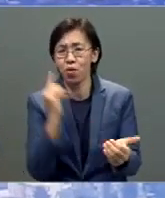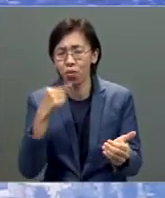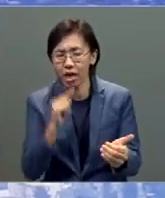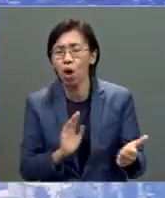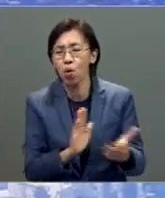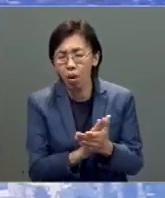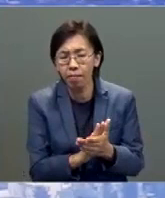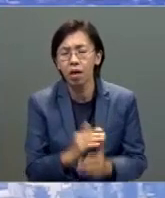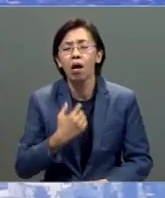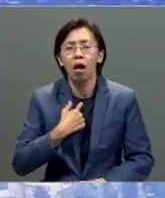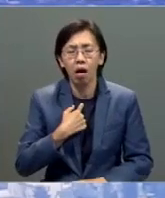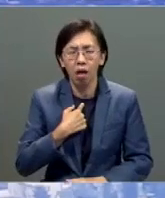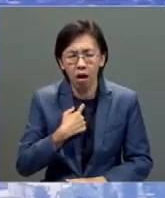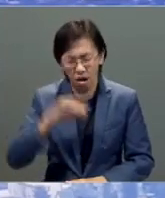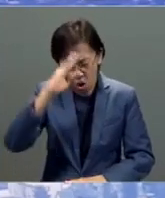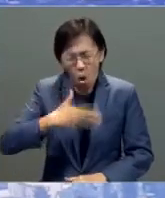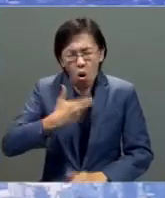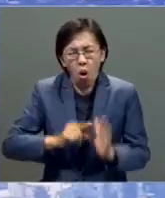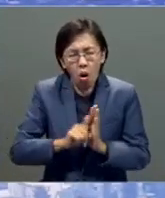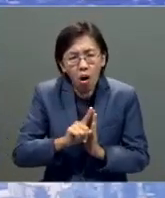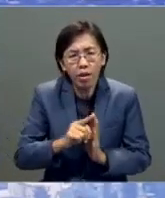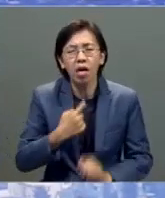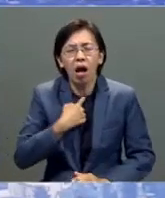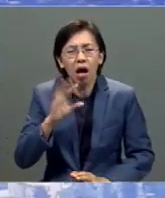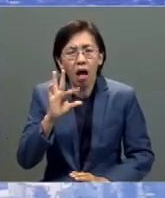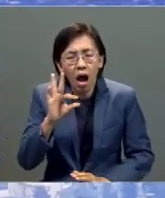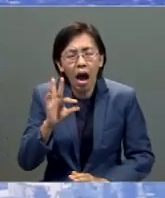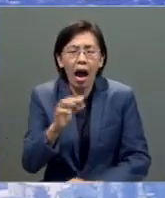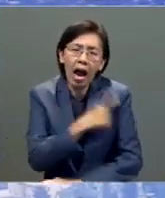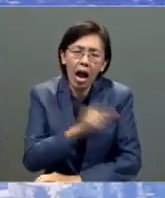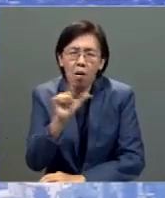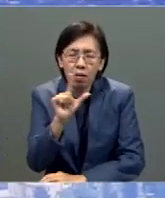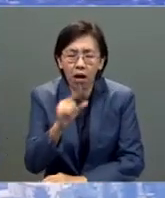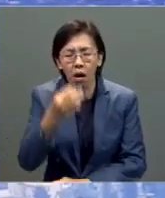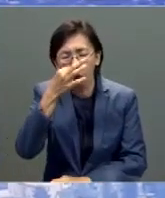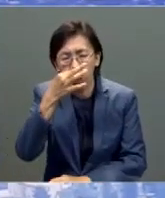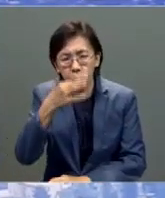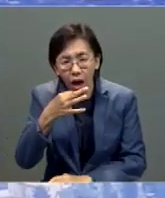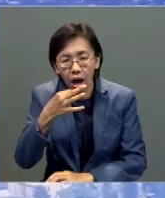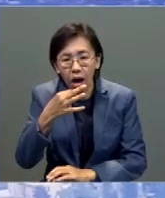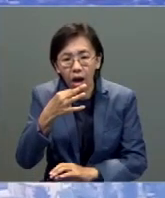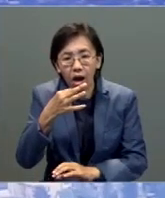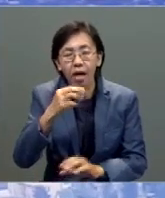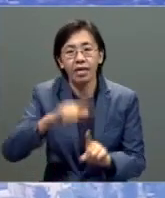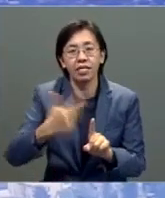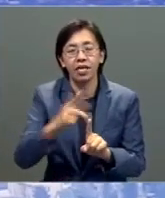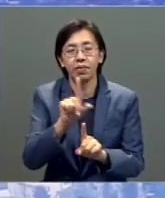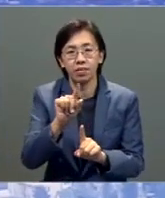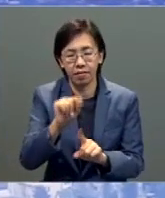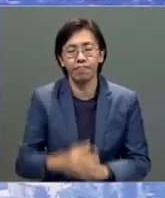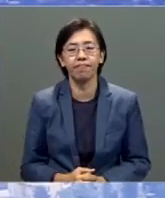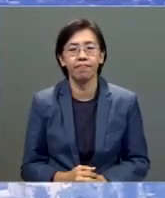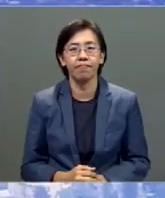อาการไอไข้เสมหะสีขาวเหลืองแล้วก็มีน้ำมูกเมื่อวันที่20มีนาคมนะครับ